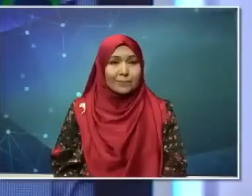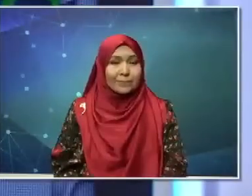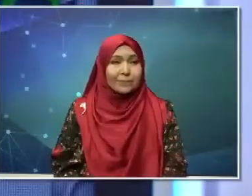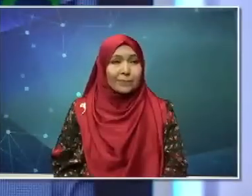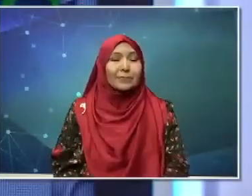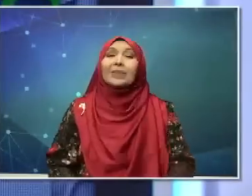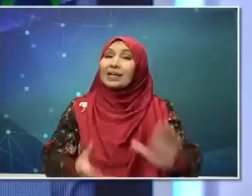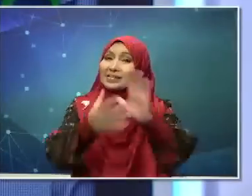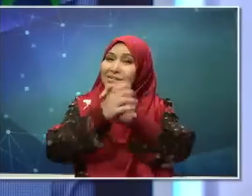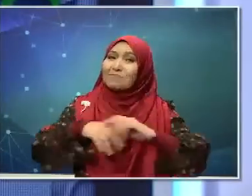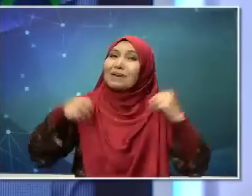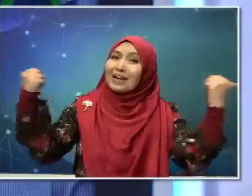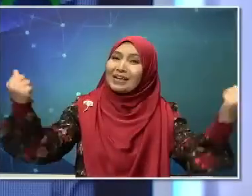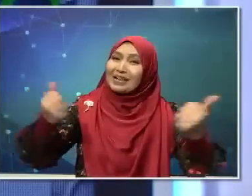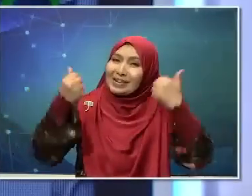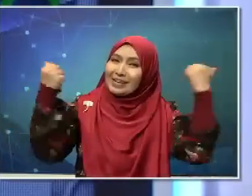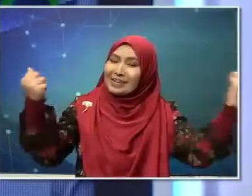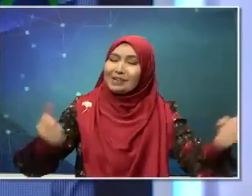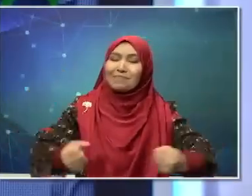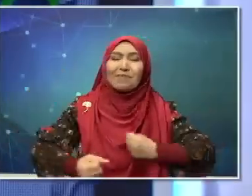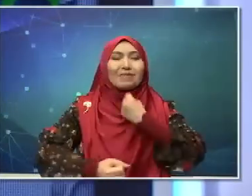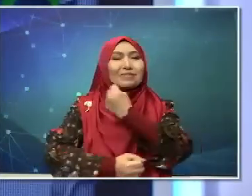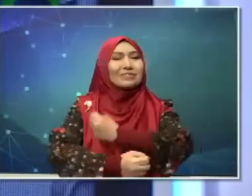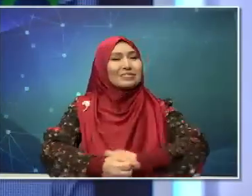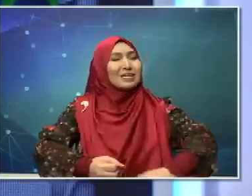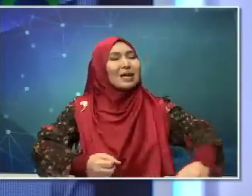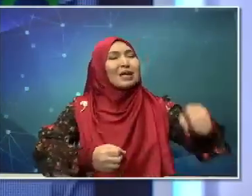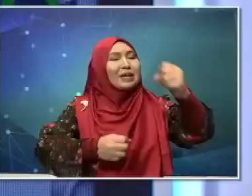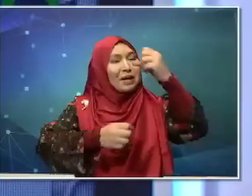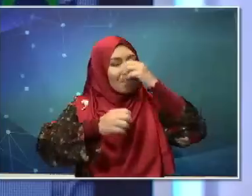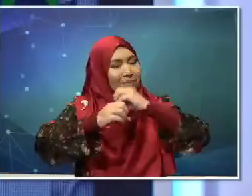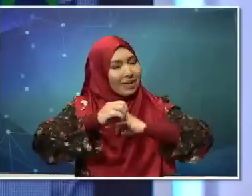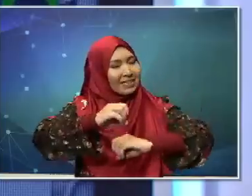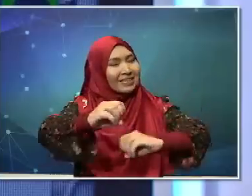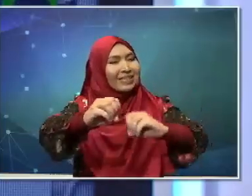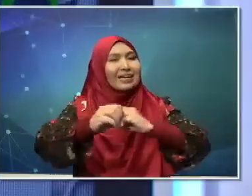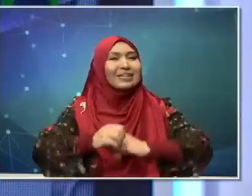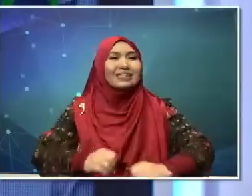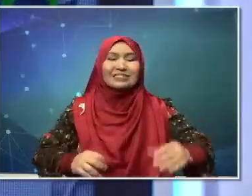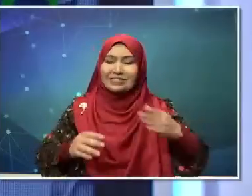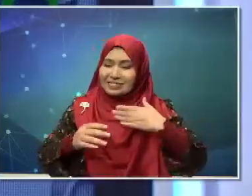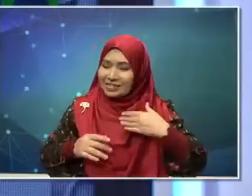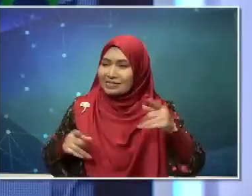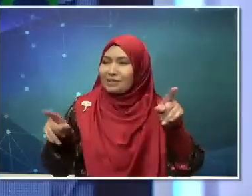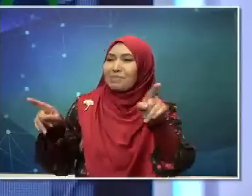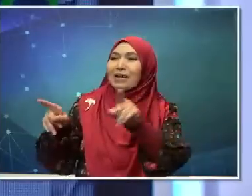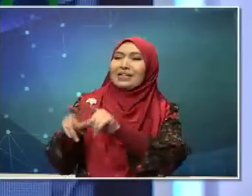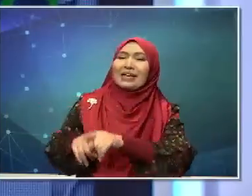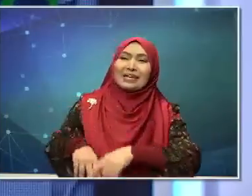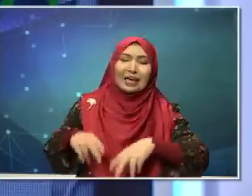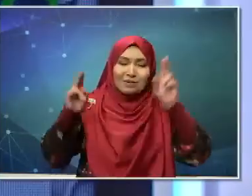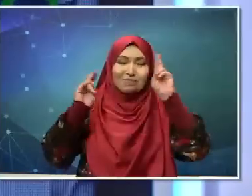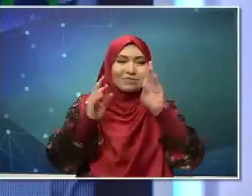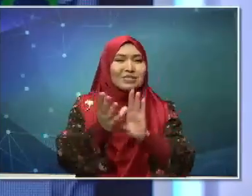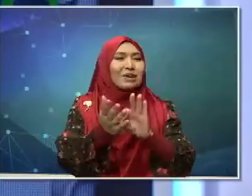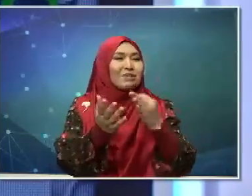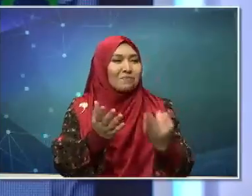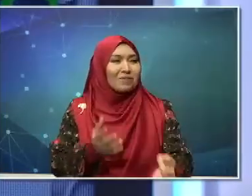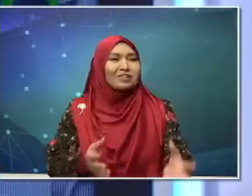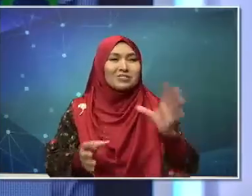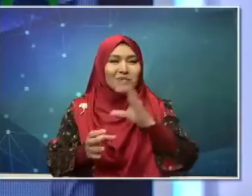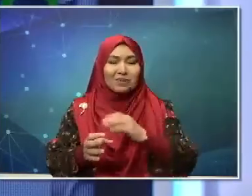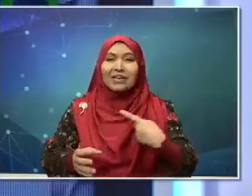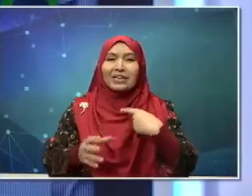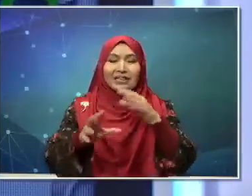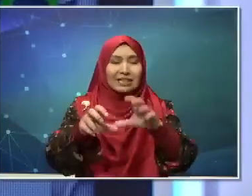Hai semuanya jemaah investindo pakai original Tyrannosaurus avasva Hwang dagingnya nanti sejak lagi-lagi